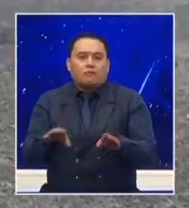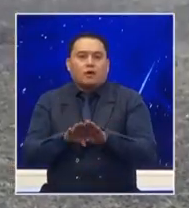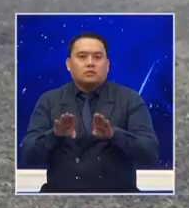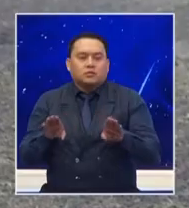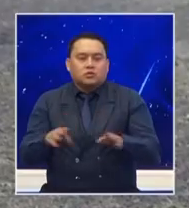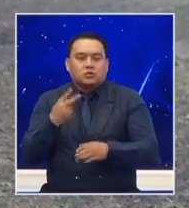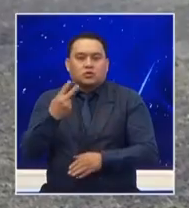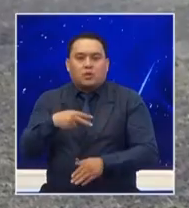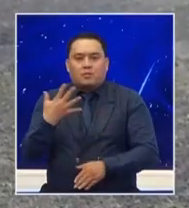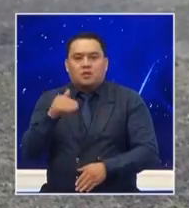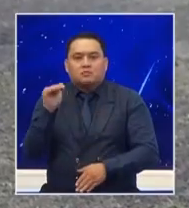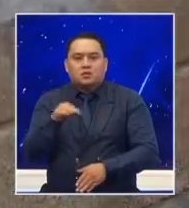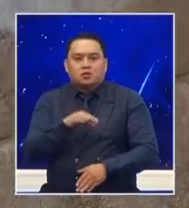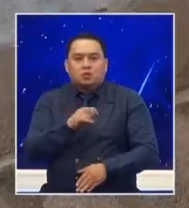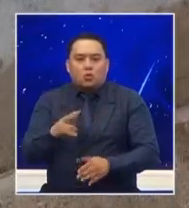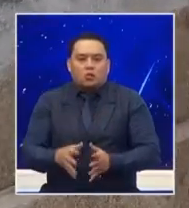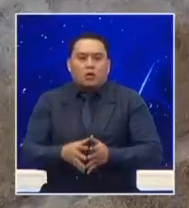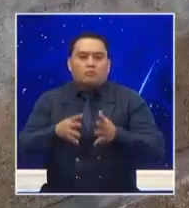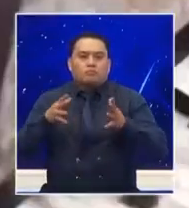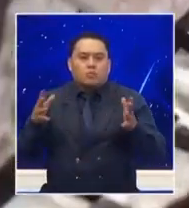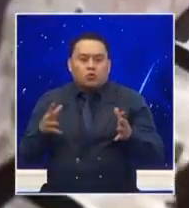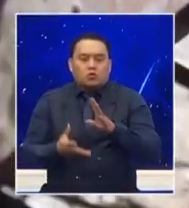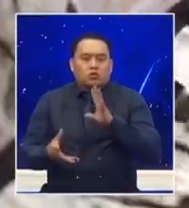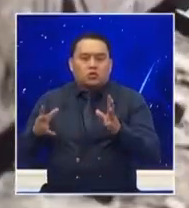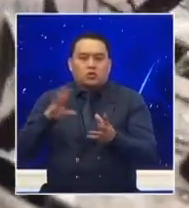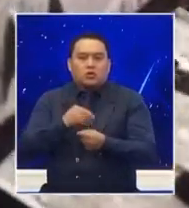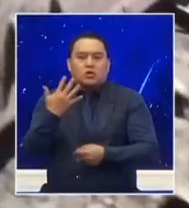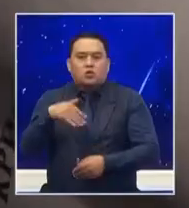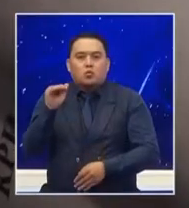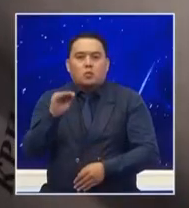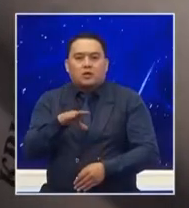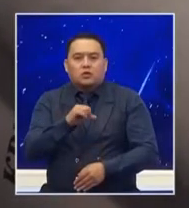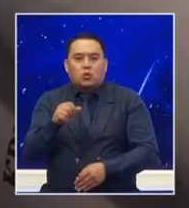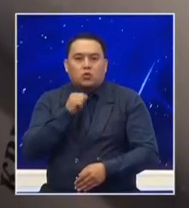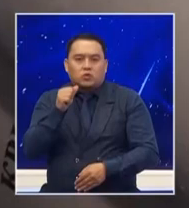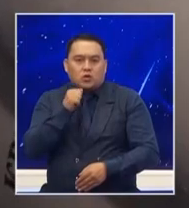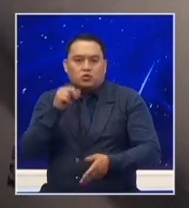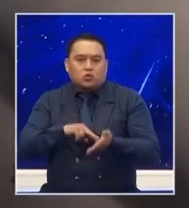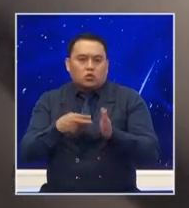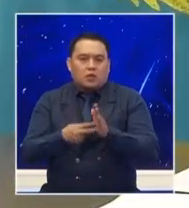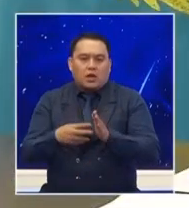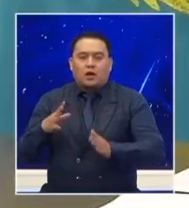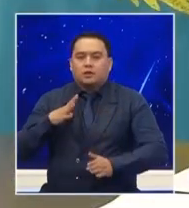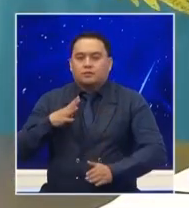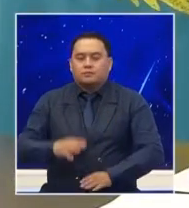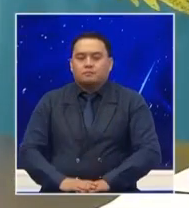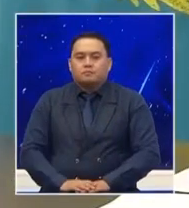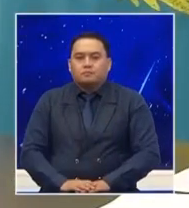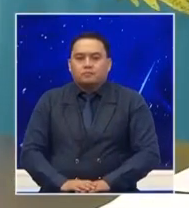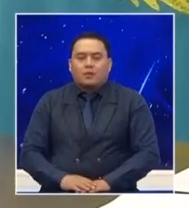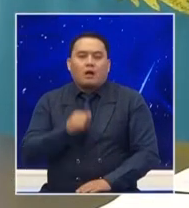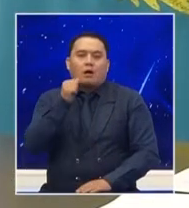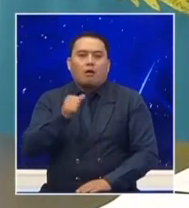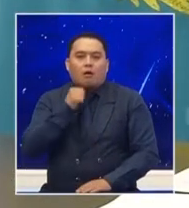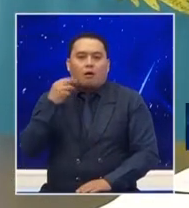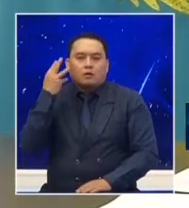салыстырғанда 25 мың тоннаға артық. Нәтижесінде 50 мың тонна қант алу жоспарланған. Қант